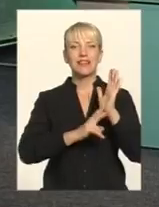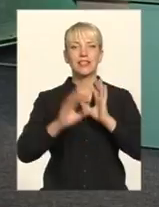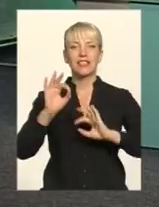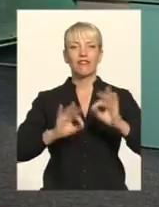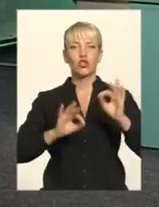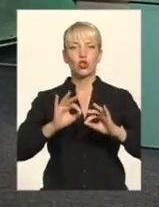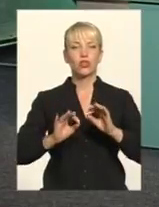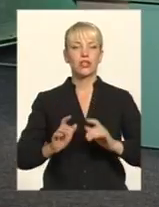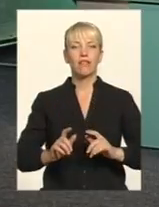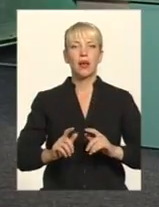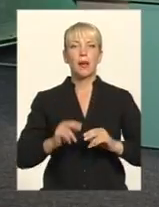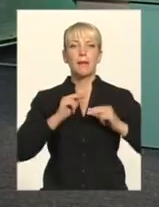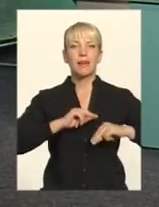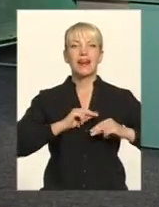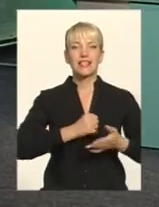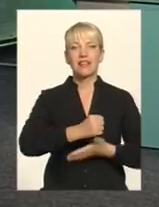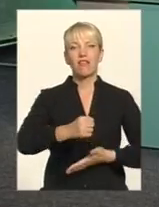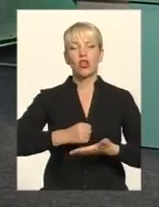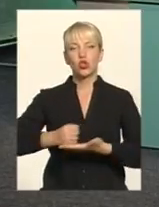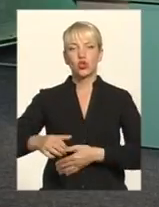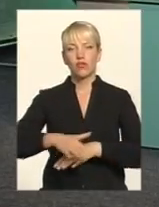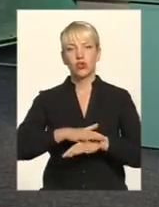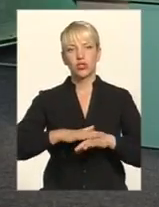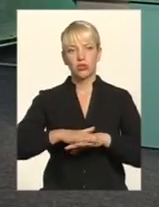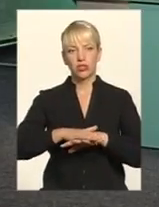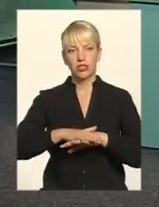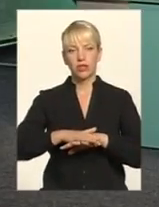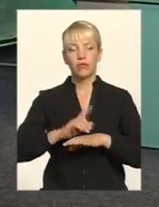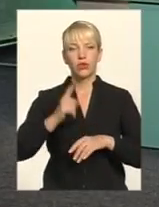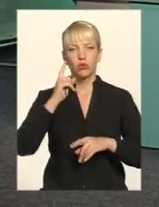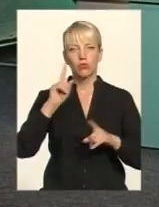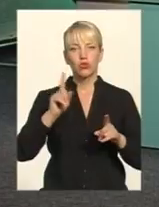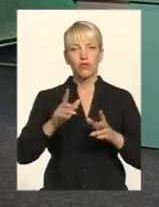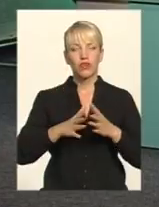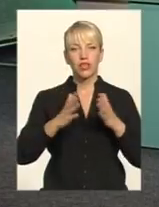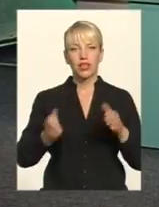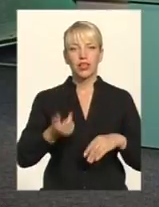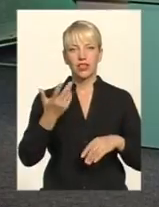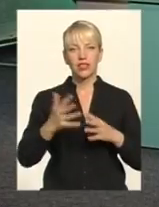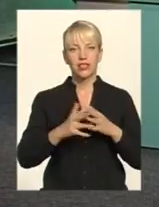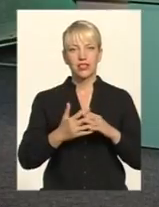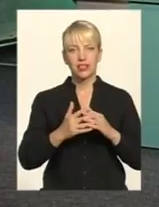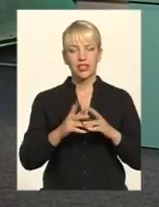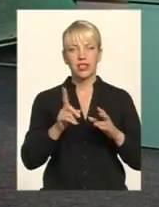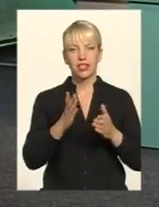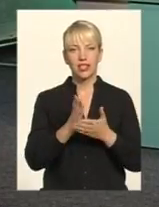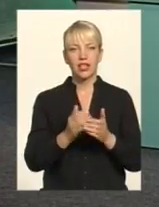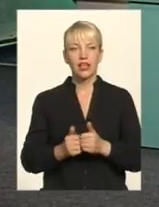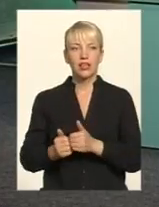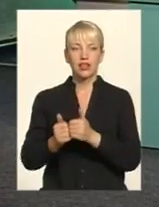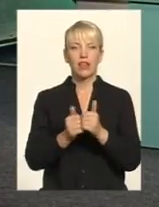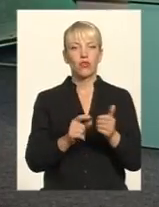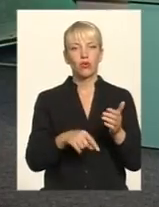території громади, і поділяю думку Івана Ярославовича в тому напрямку, що великі кількості сіл, які знаходяться навколо великих міст, було би